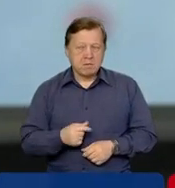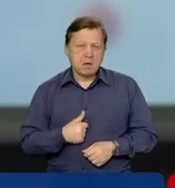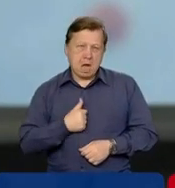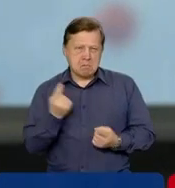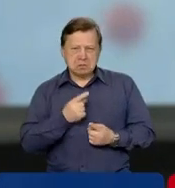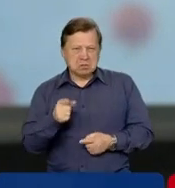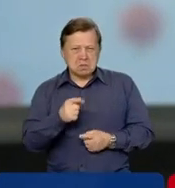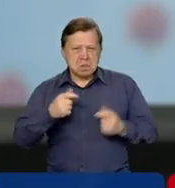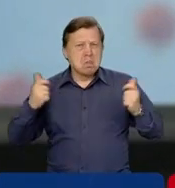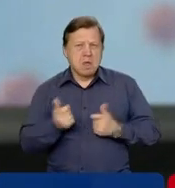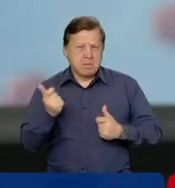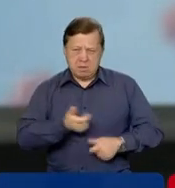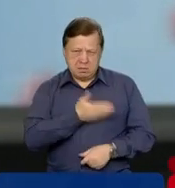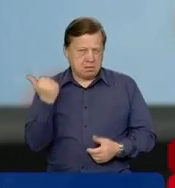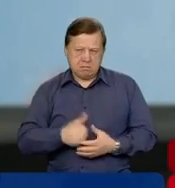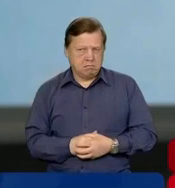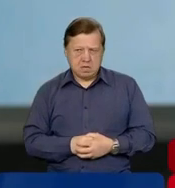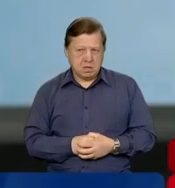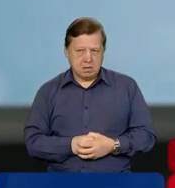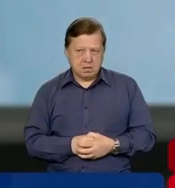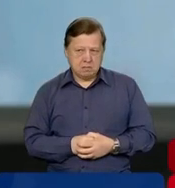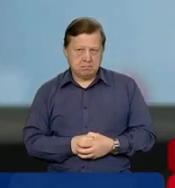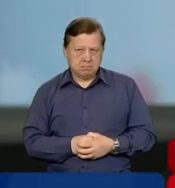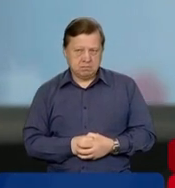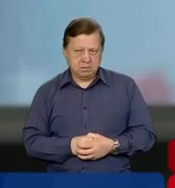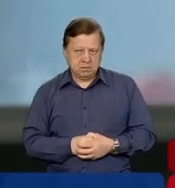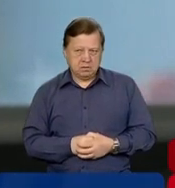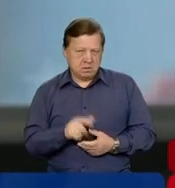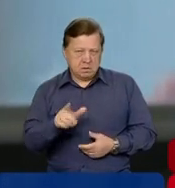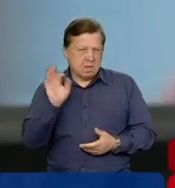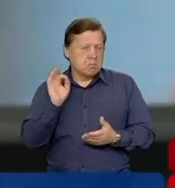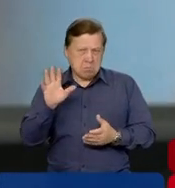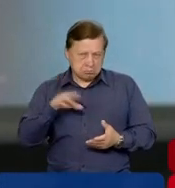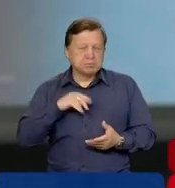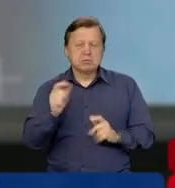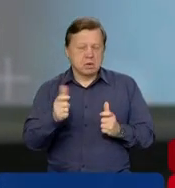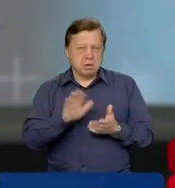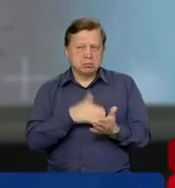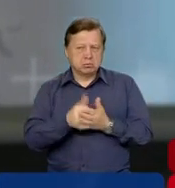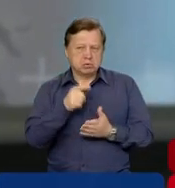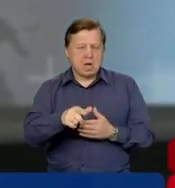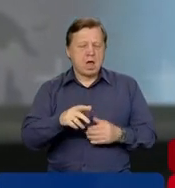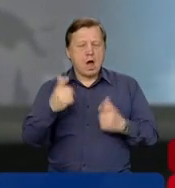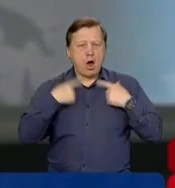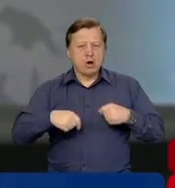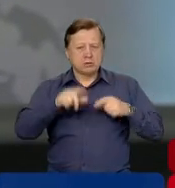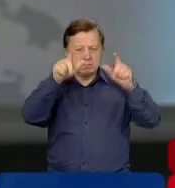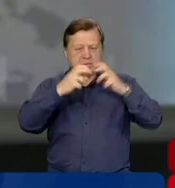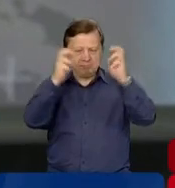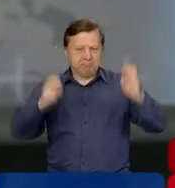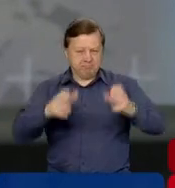opinii nie ma. No, musiałaby być taka zupełnie już paradoksalna sytuacja, że osoby w izolatorium